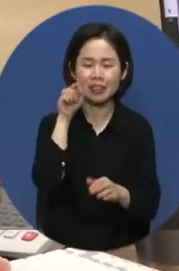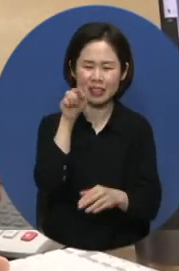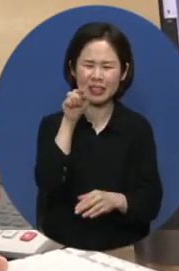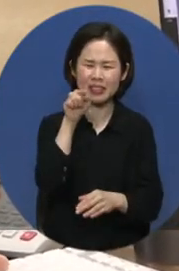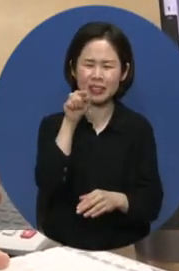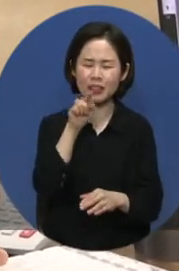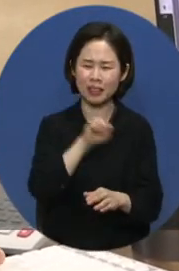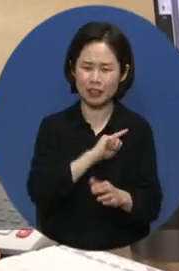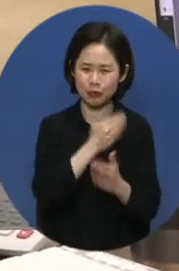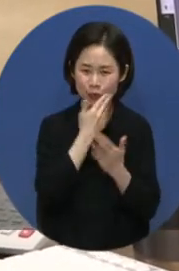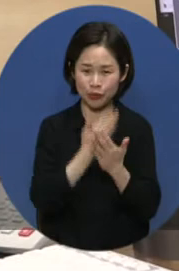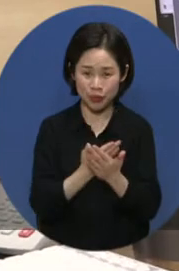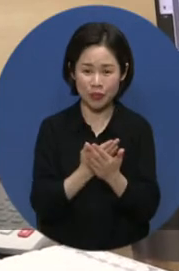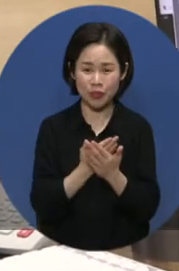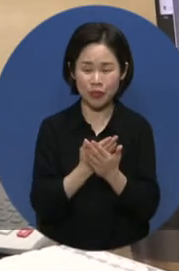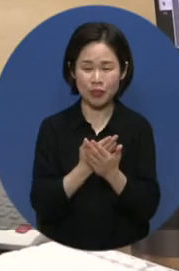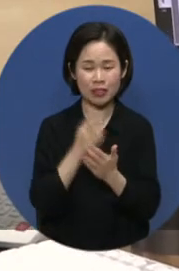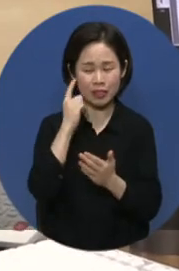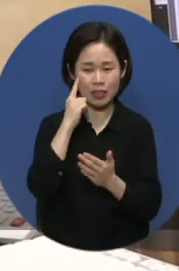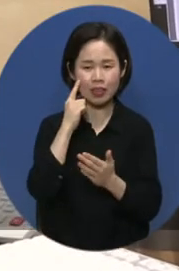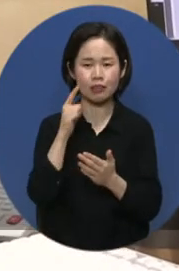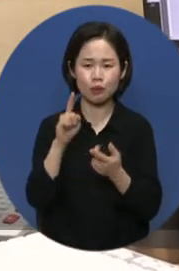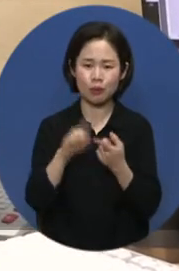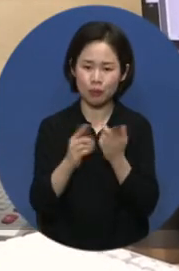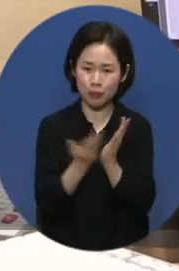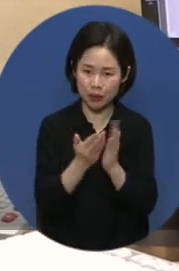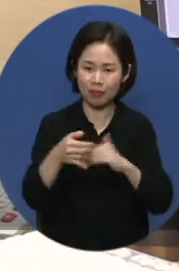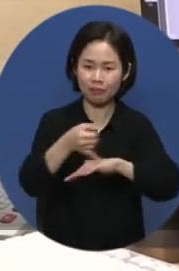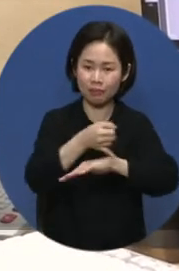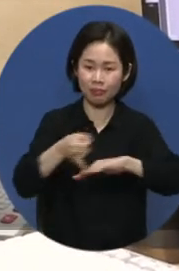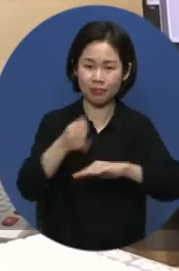염두에 두고 디자인을 하고 있습니다.